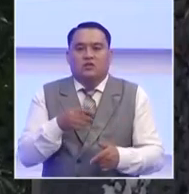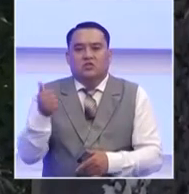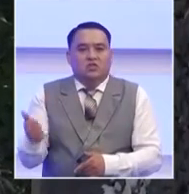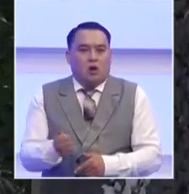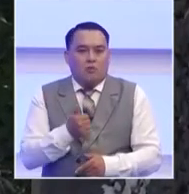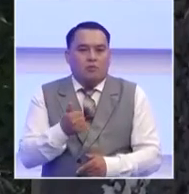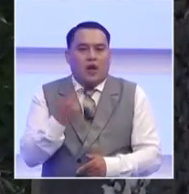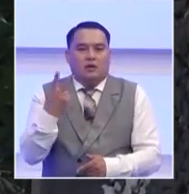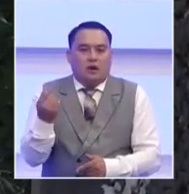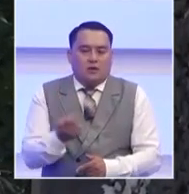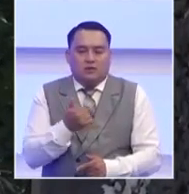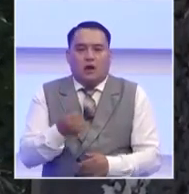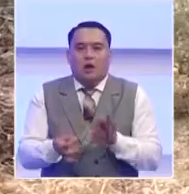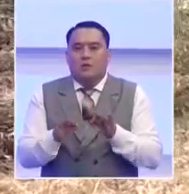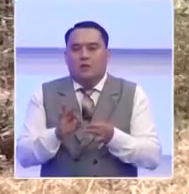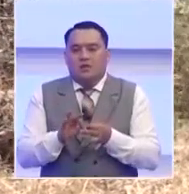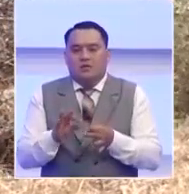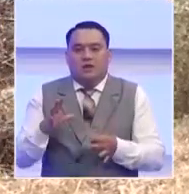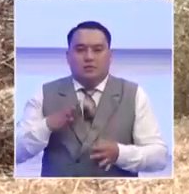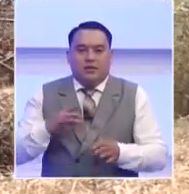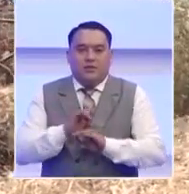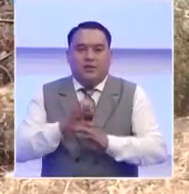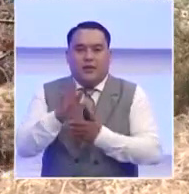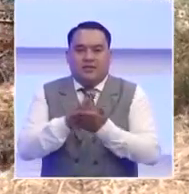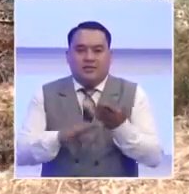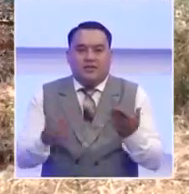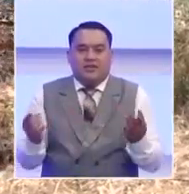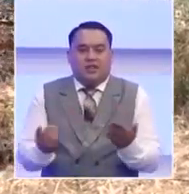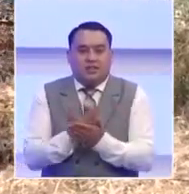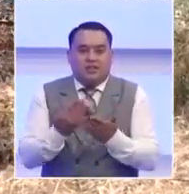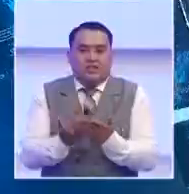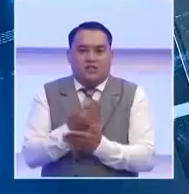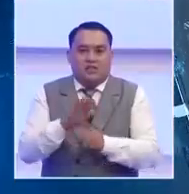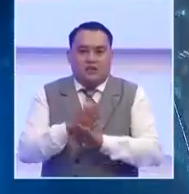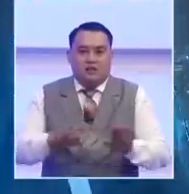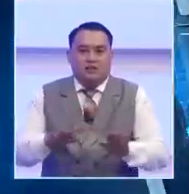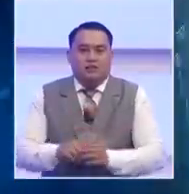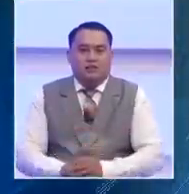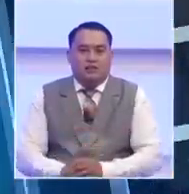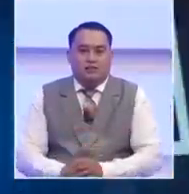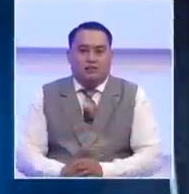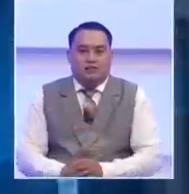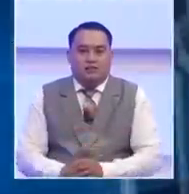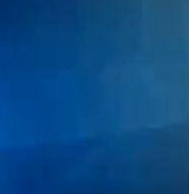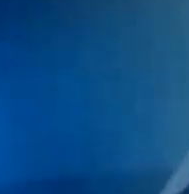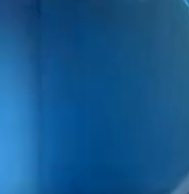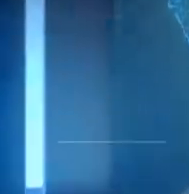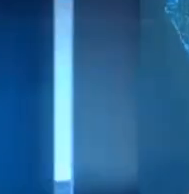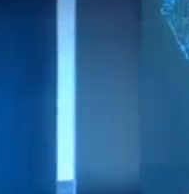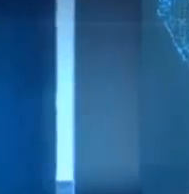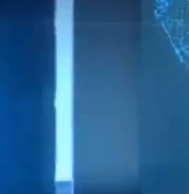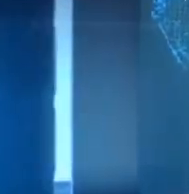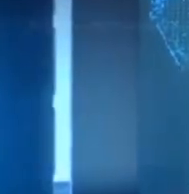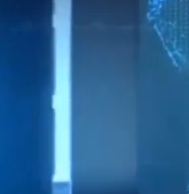день, 5 раз в неделю. Олимпийская дистанция 70 метров. И каждый выстрел должен быть в яблочко. Илиман Раймбеков, Жаркан Шантаев, Асет